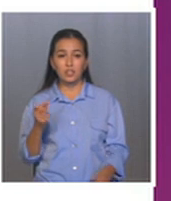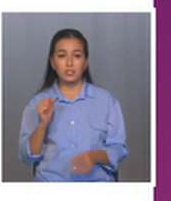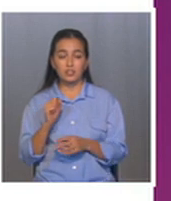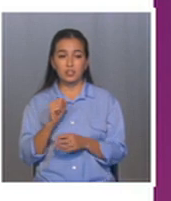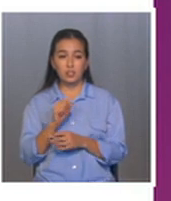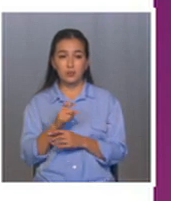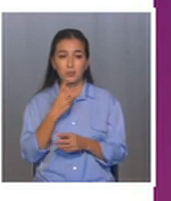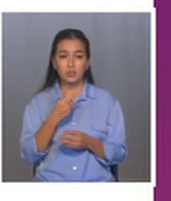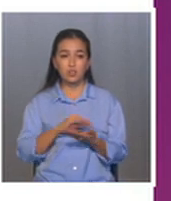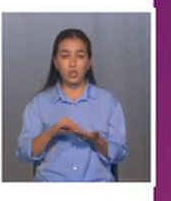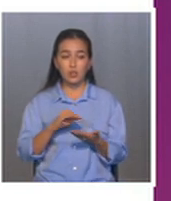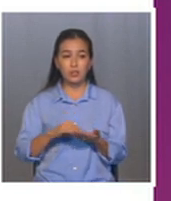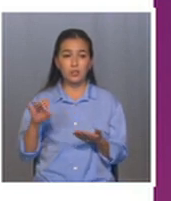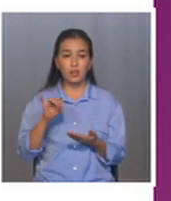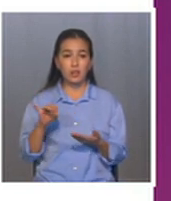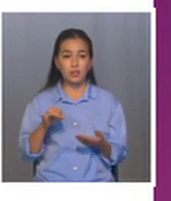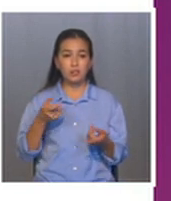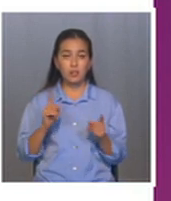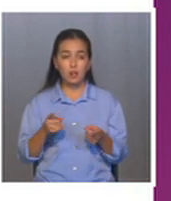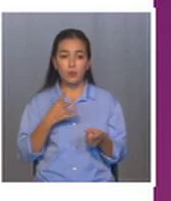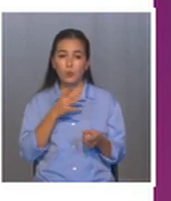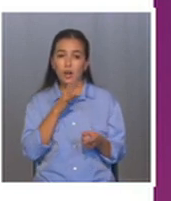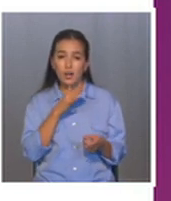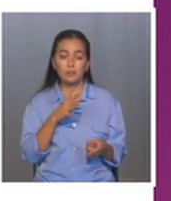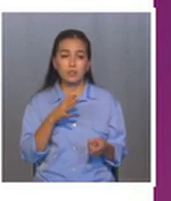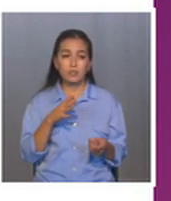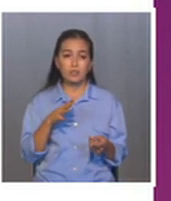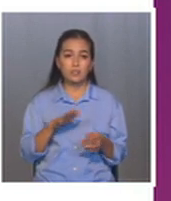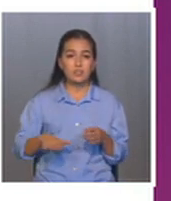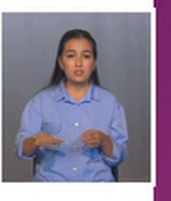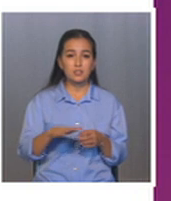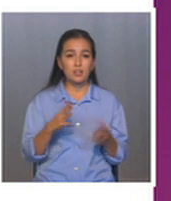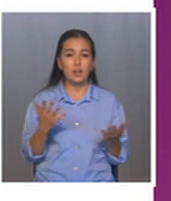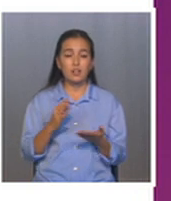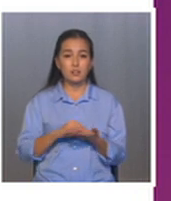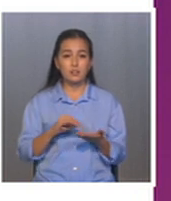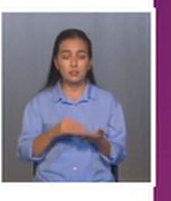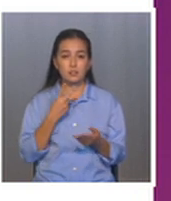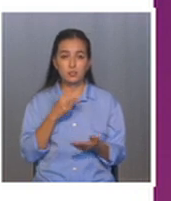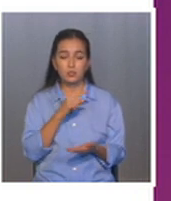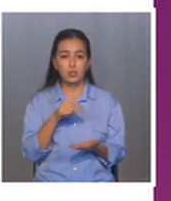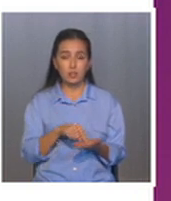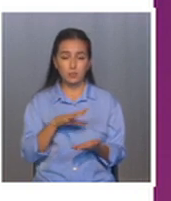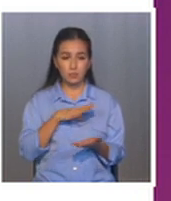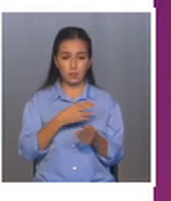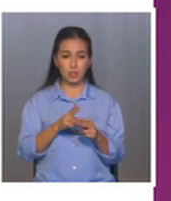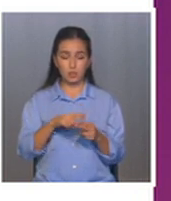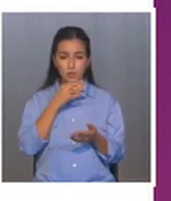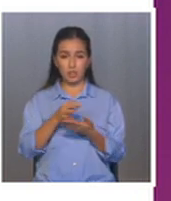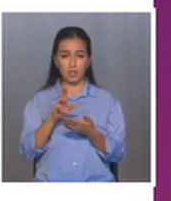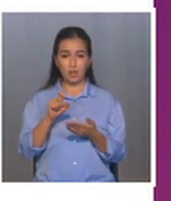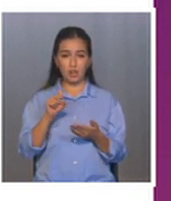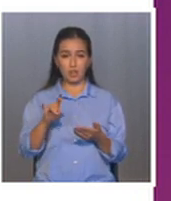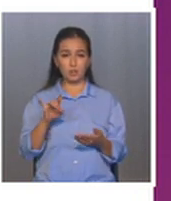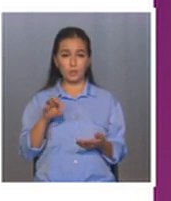тарихи нақтылық арқылы уақыт пен кеңістікті қалай берген деген сұрақ берілді. Оның жауабын Қаһар романның бірінші